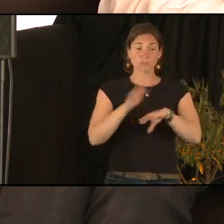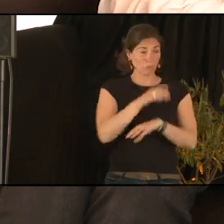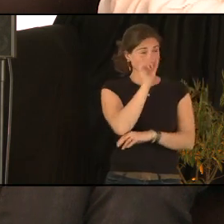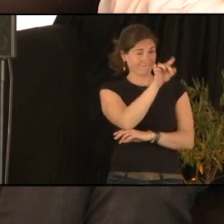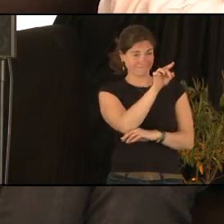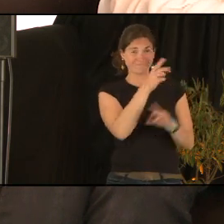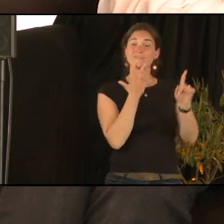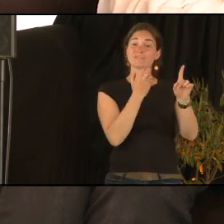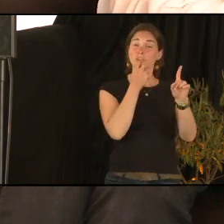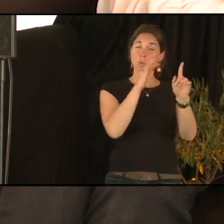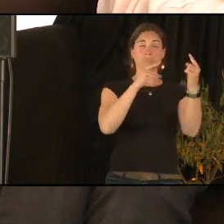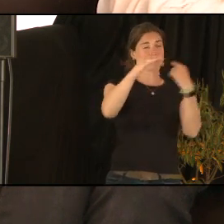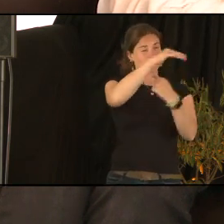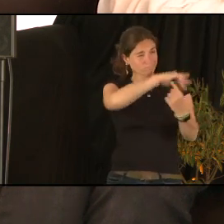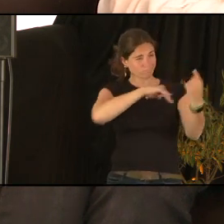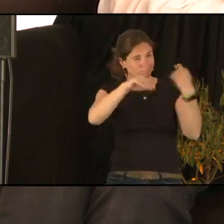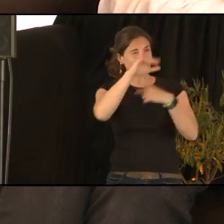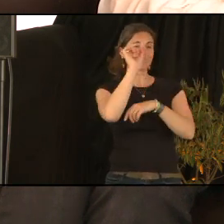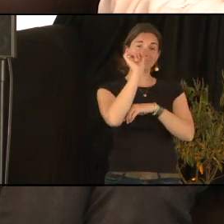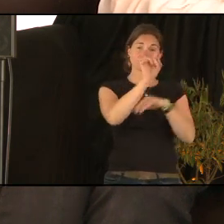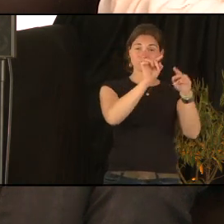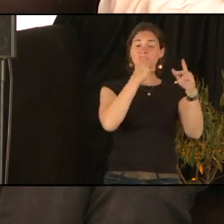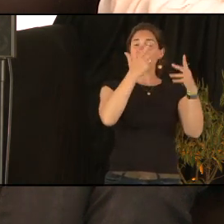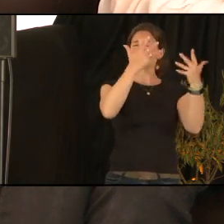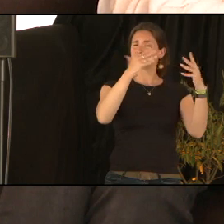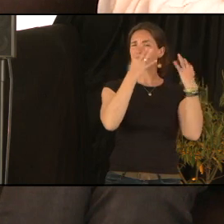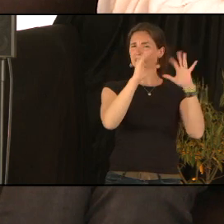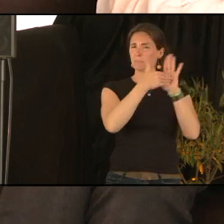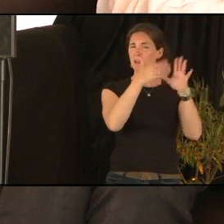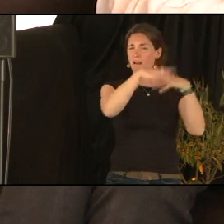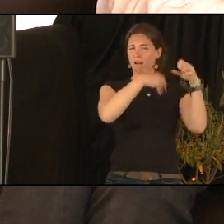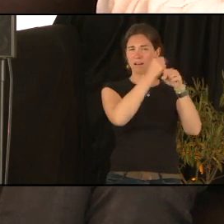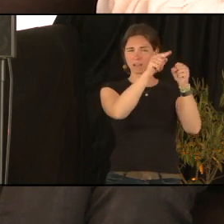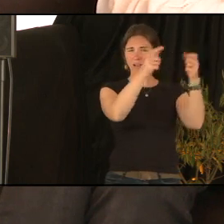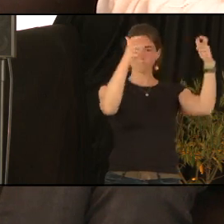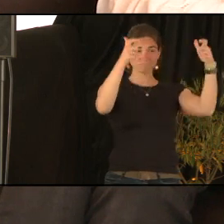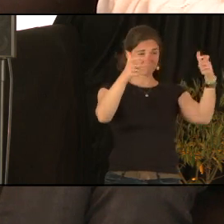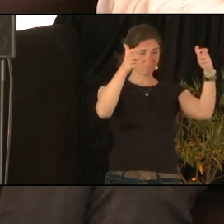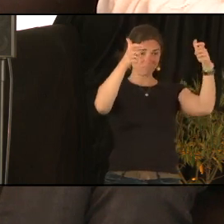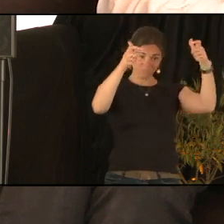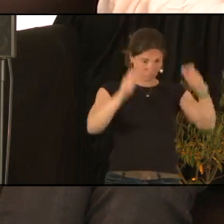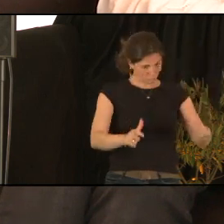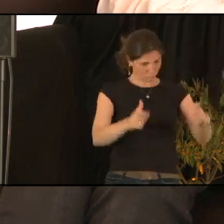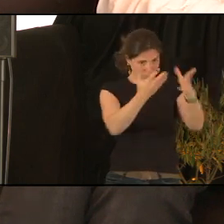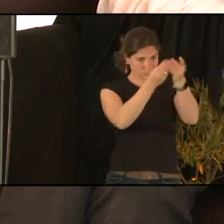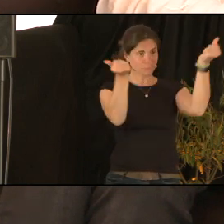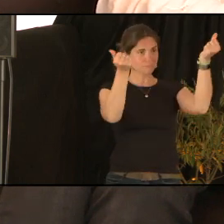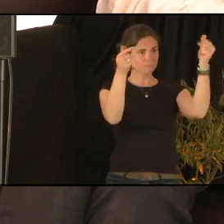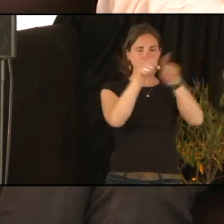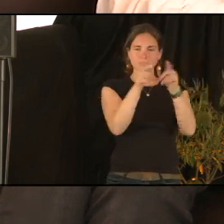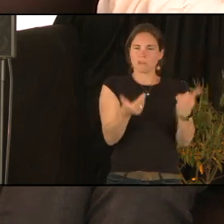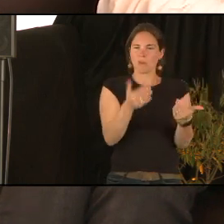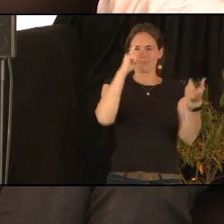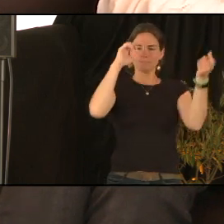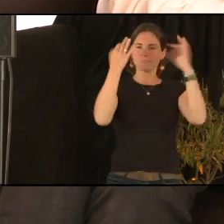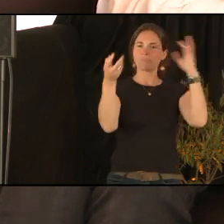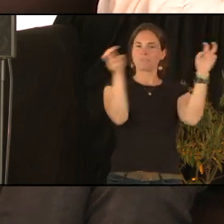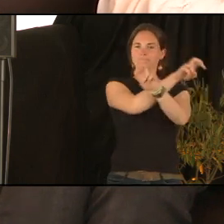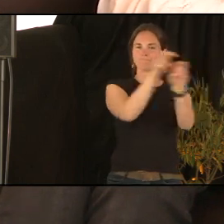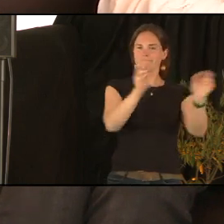cette civilisation, cette culture, cette communauté qui a vécu plus de 10 000 ans, finalement, est pour nous qu'un passage. Et donc, je voulais questionner cette